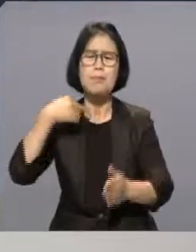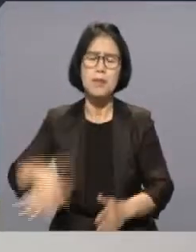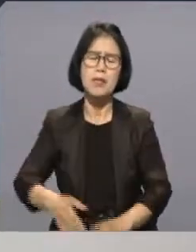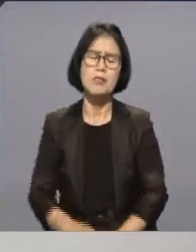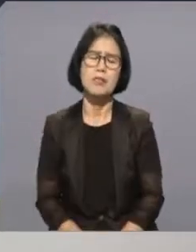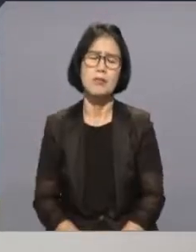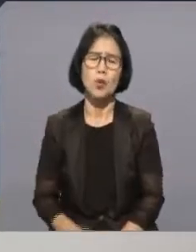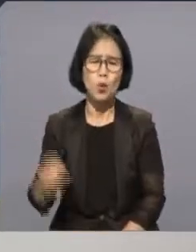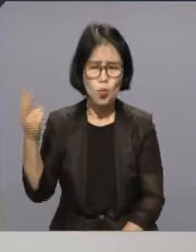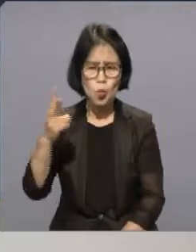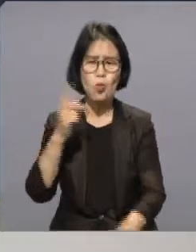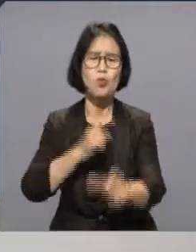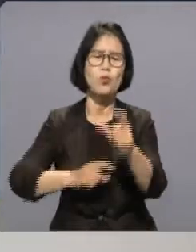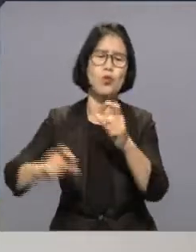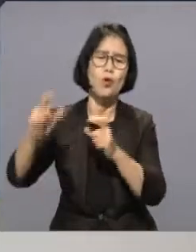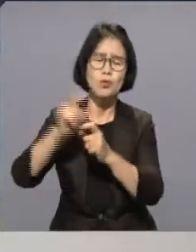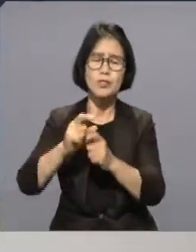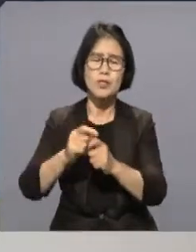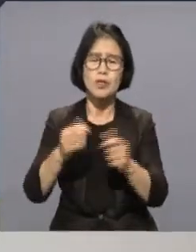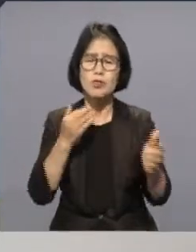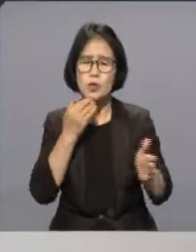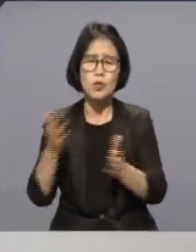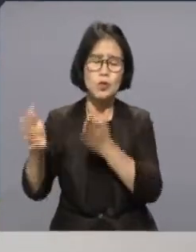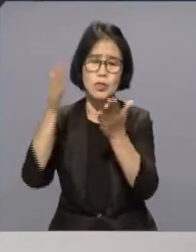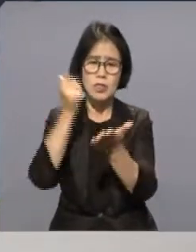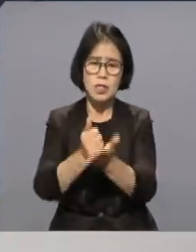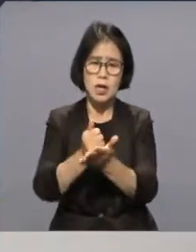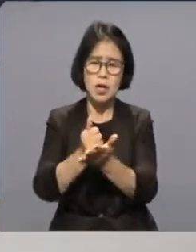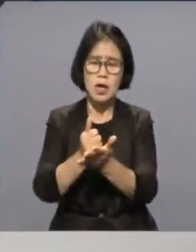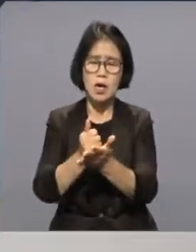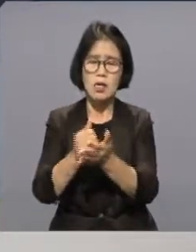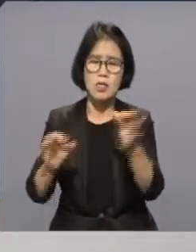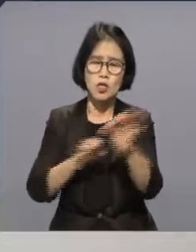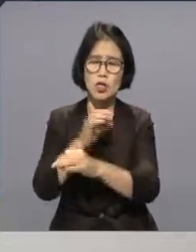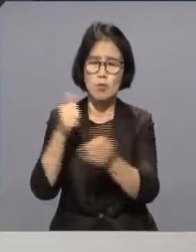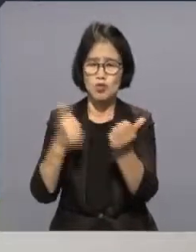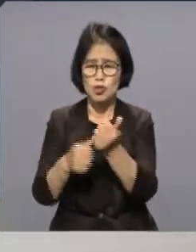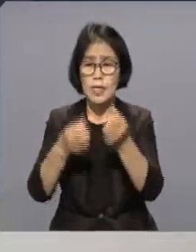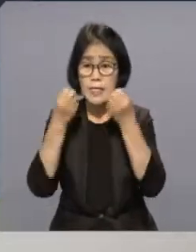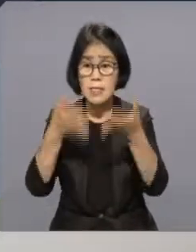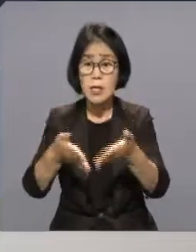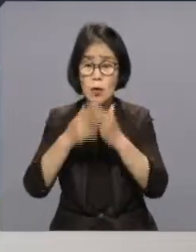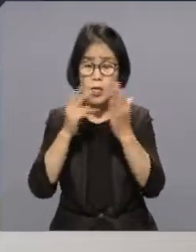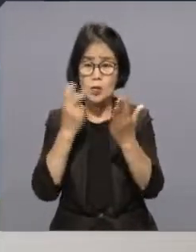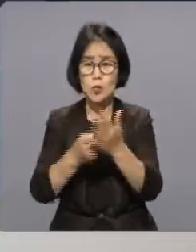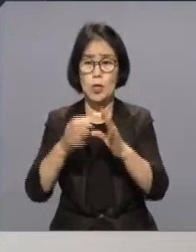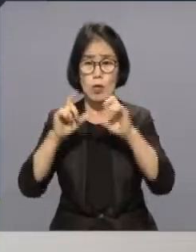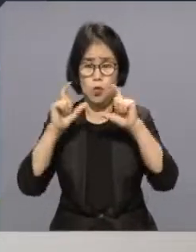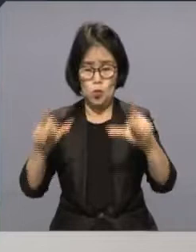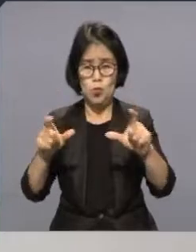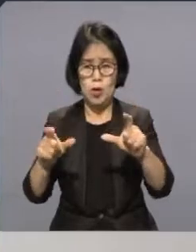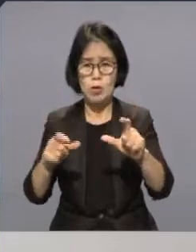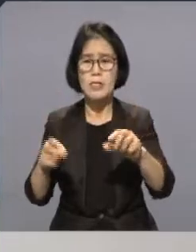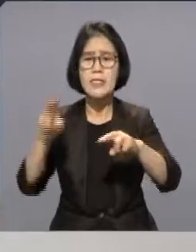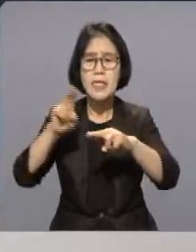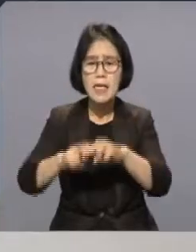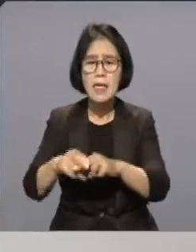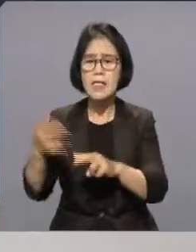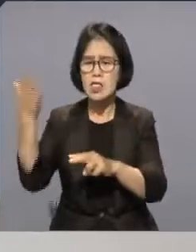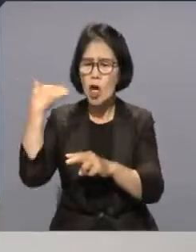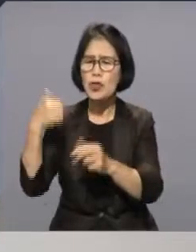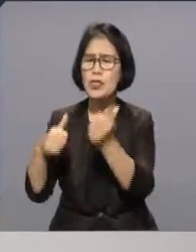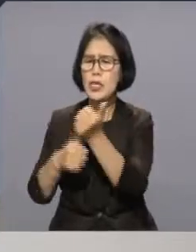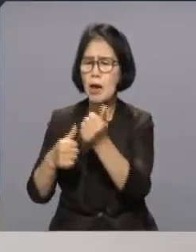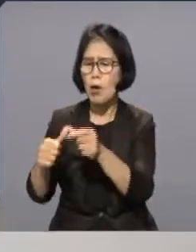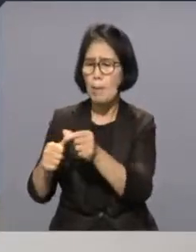정도는 갈등도 아닙니다. 김동연 경기도지사가 경제부지사직 신설 관련 조례를 공포하고 그 자리에 김용진 전